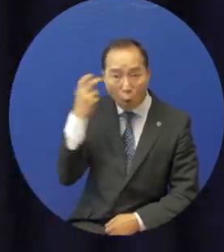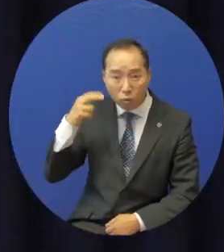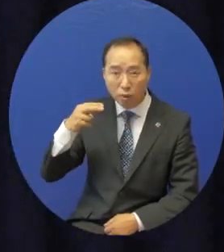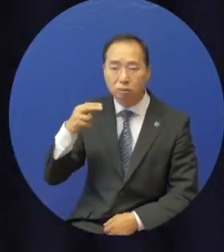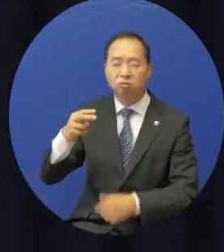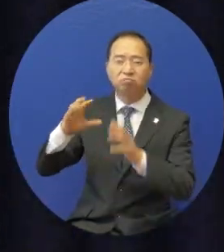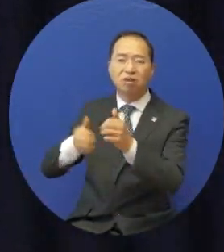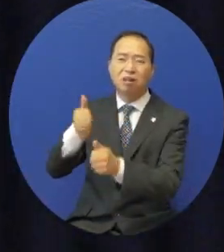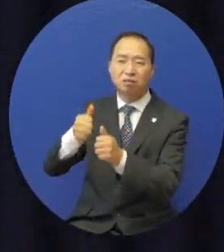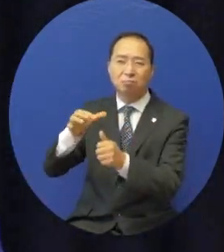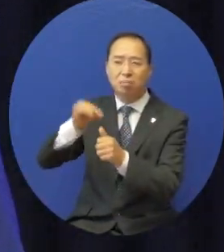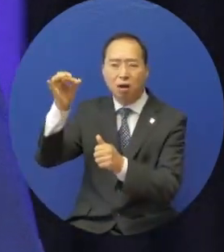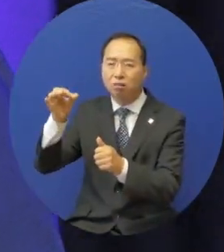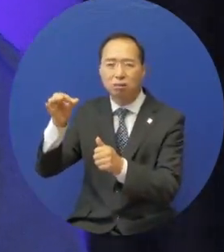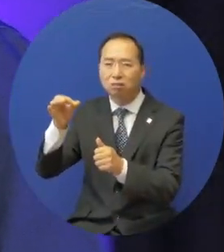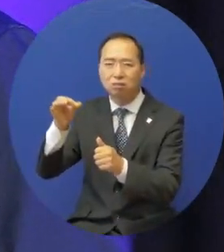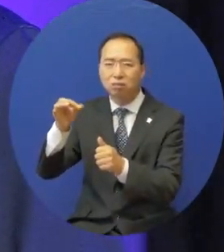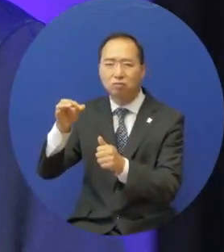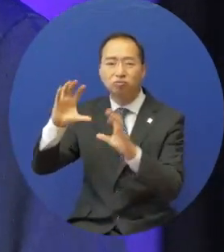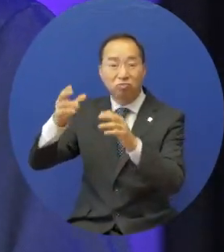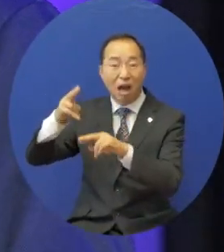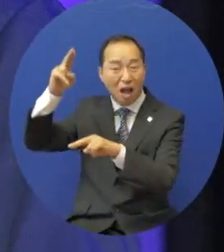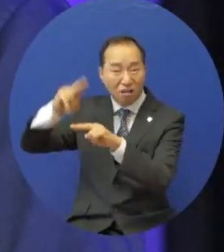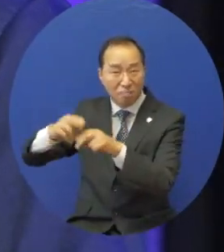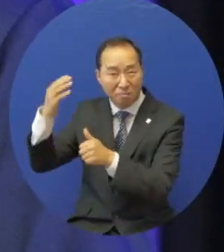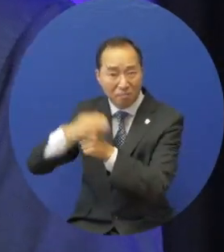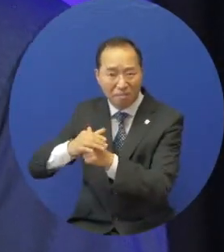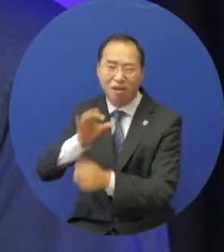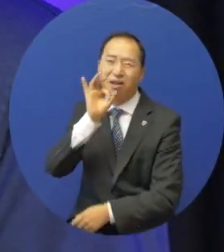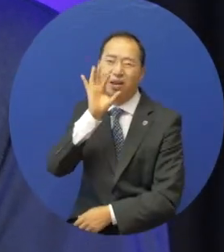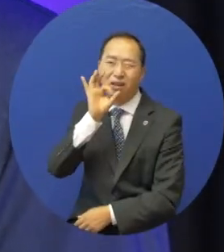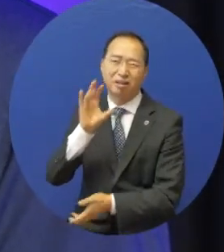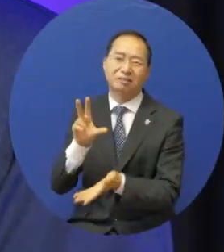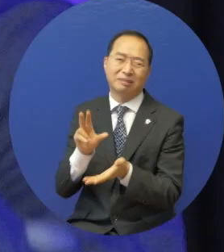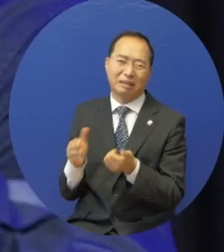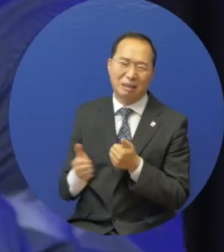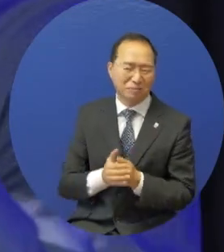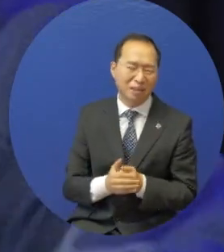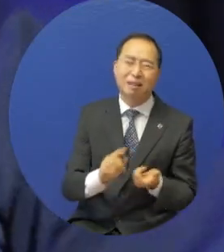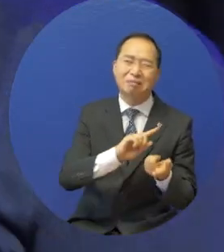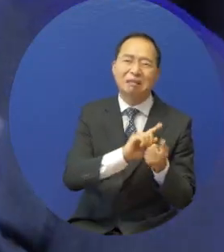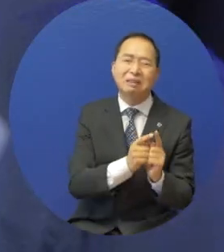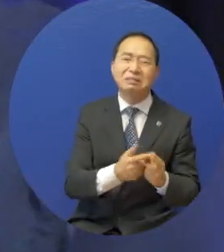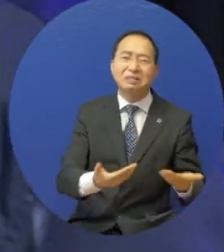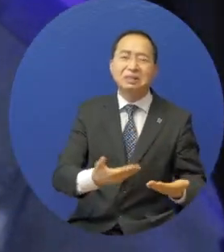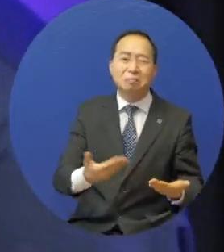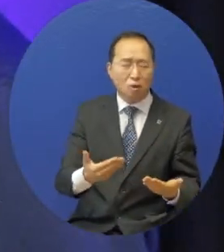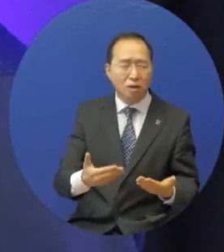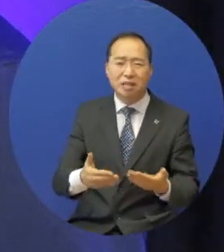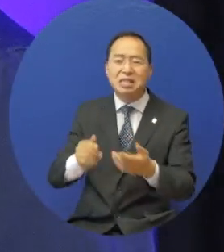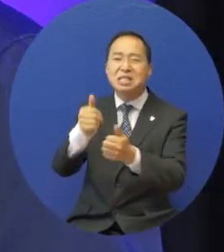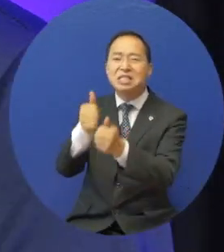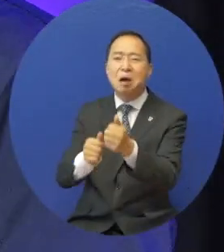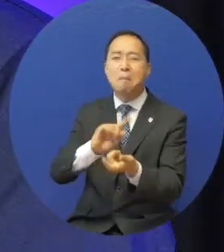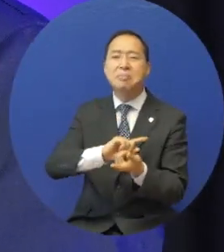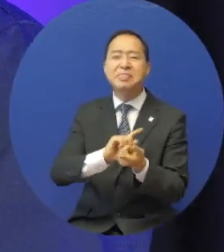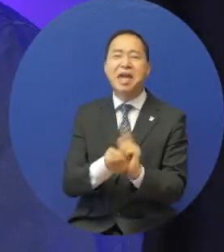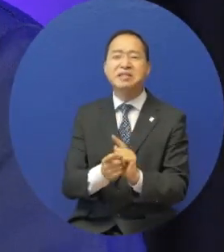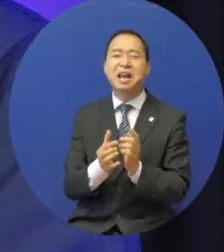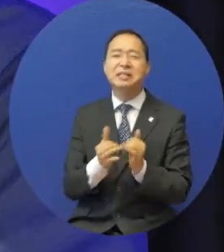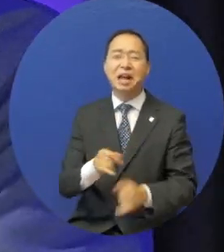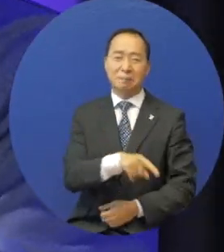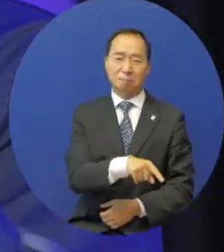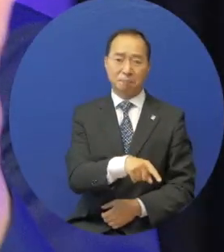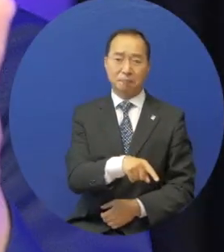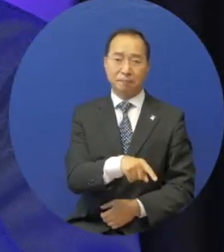데가 없었던 겁니다. 그런 사람들이 결국은 이렇게 이런 직업을 선택할 수밖에 없었죠. 그래서 그것이 드러나서 이 사람이